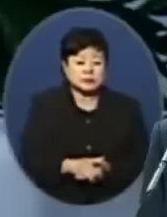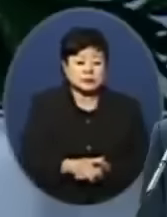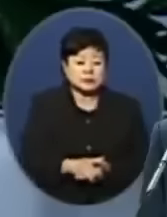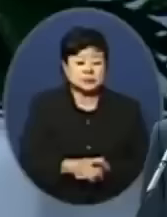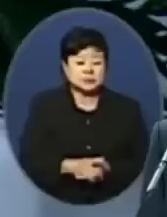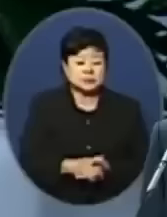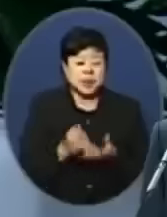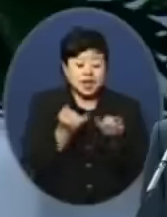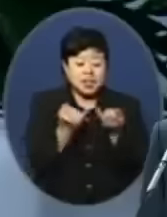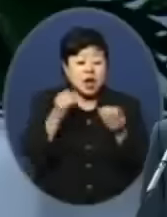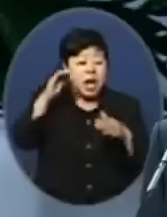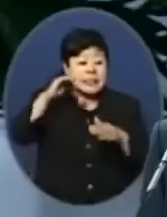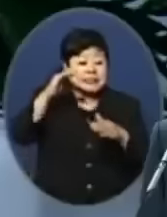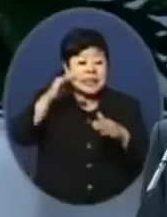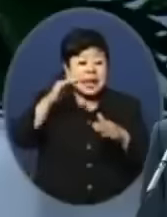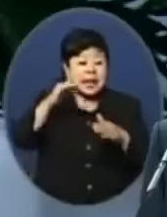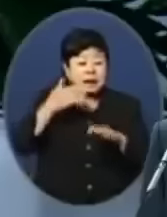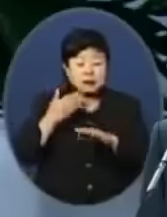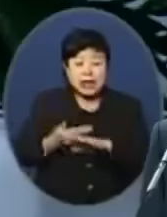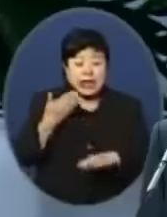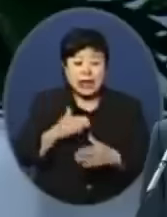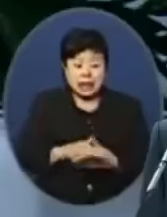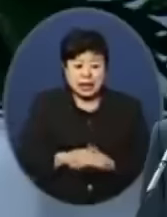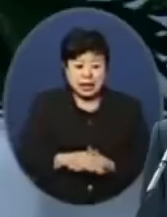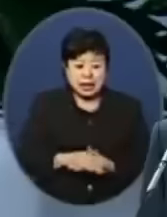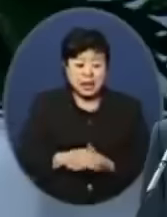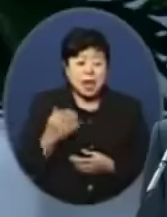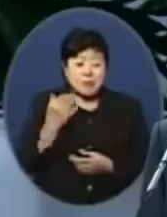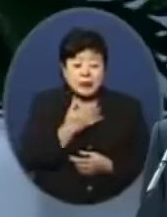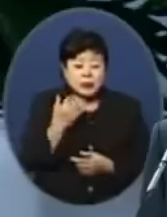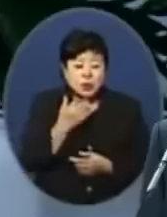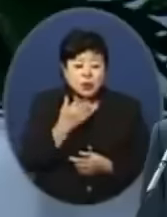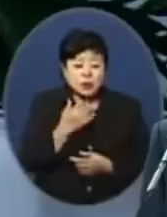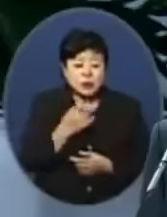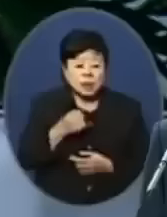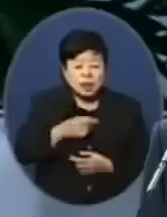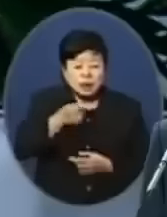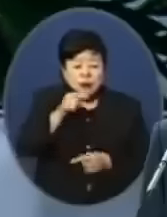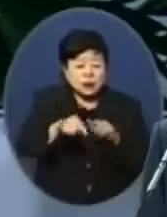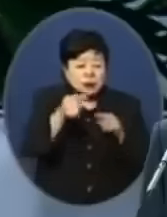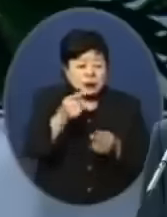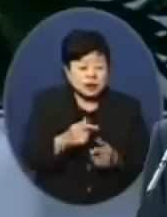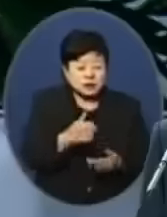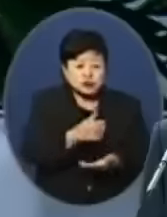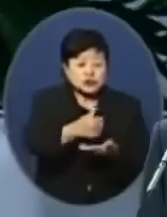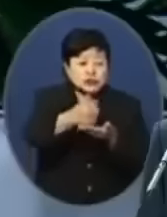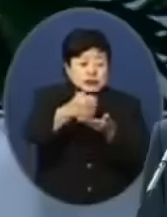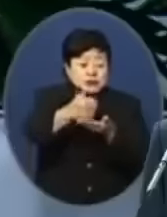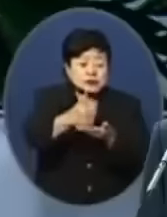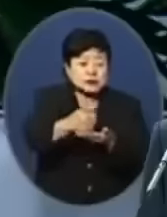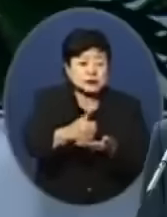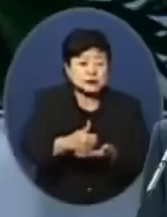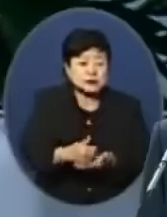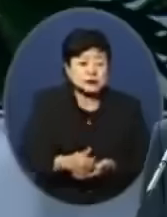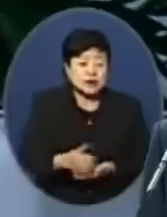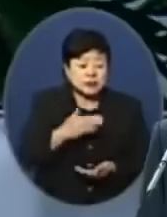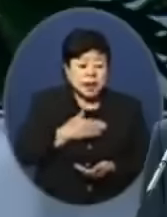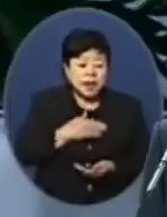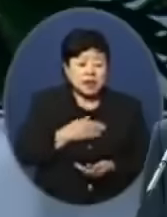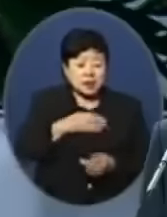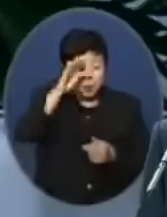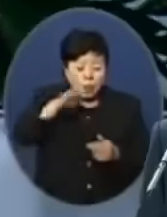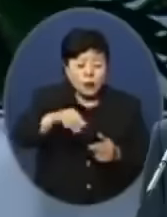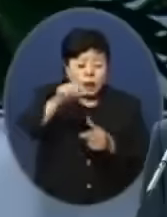이 여학생하고 사건이 틀리지 않느냐. 베드로는 그냥 물으로 그런 것이 아니라 주님이시면 나를